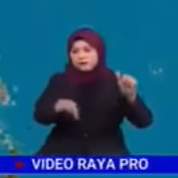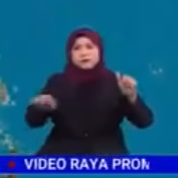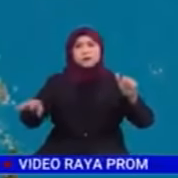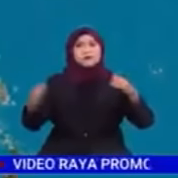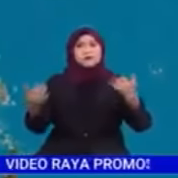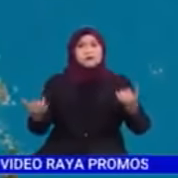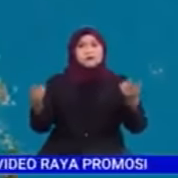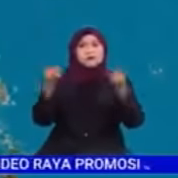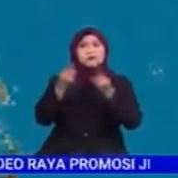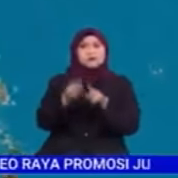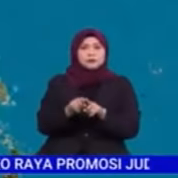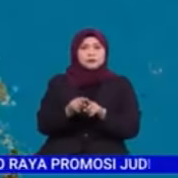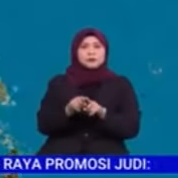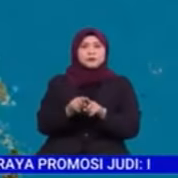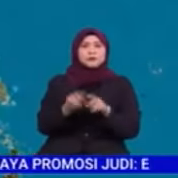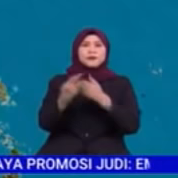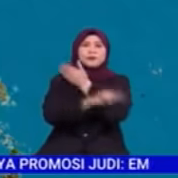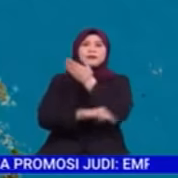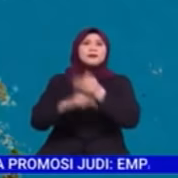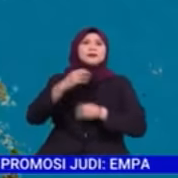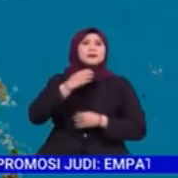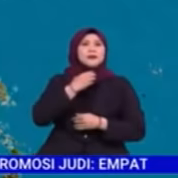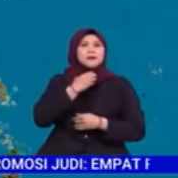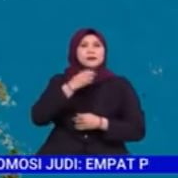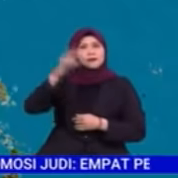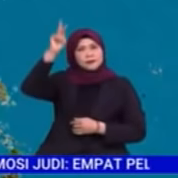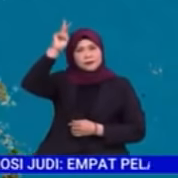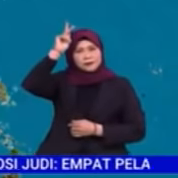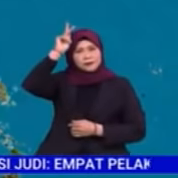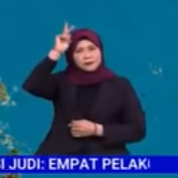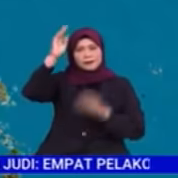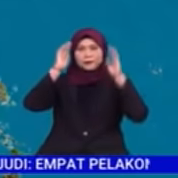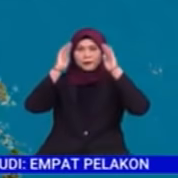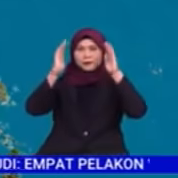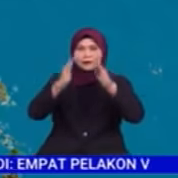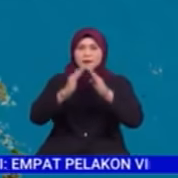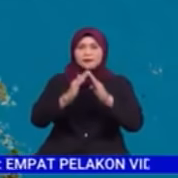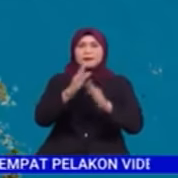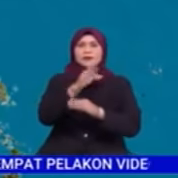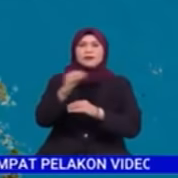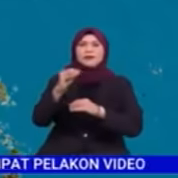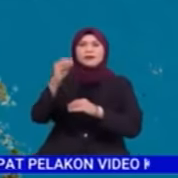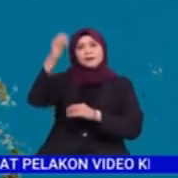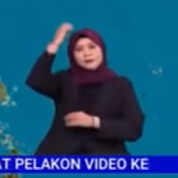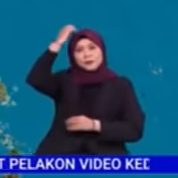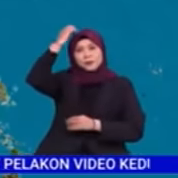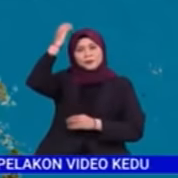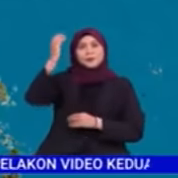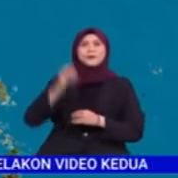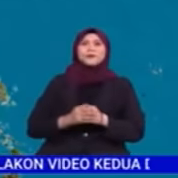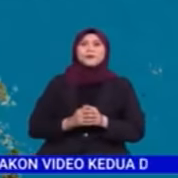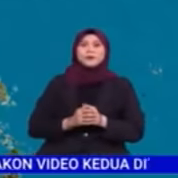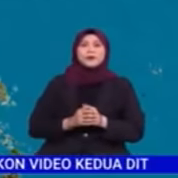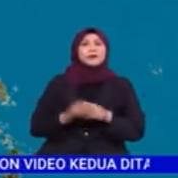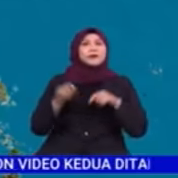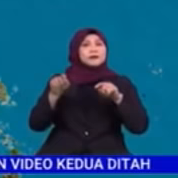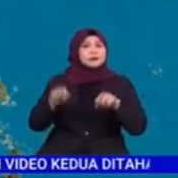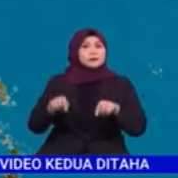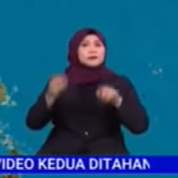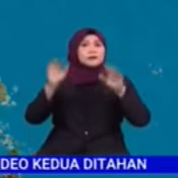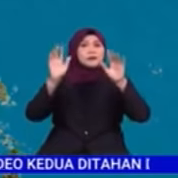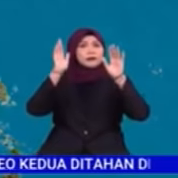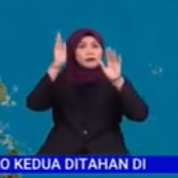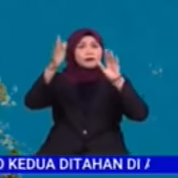kini sedang berlaku melipat karena negeri perak clanton pohon dan juga Negeri Selangor Karang ini dijangka